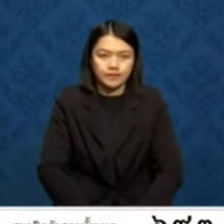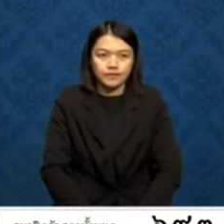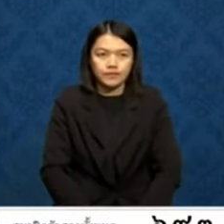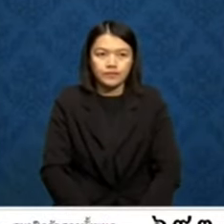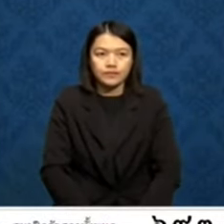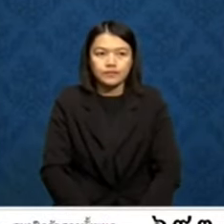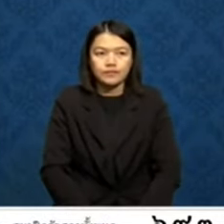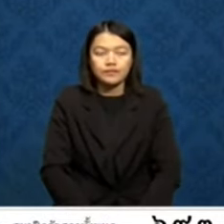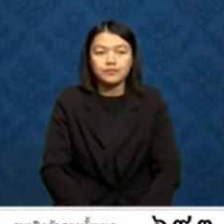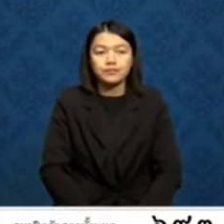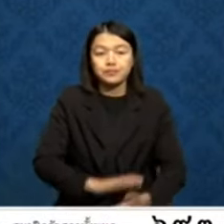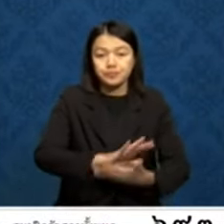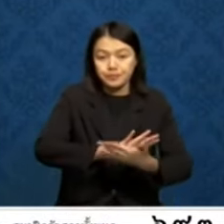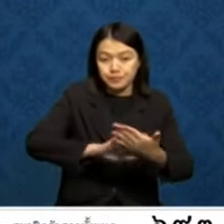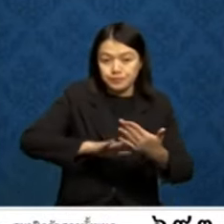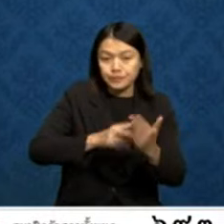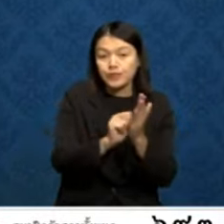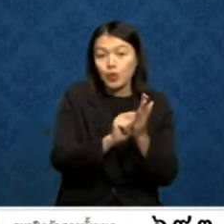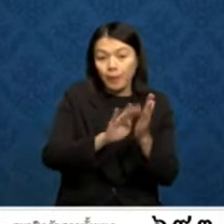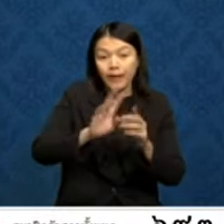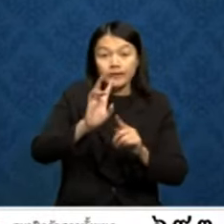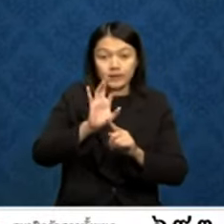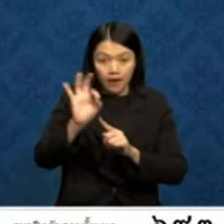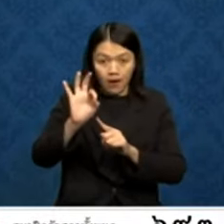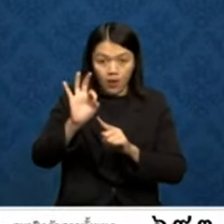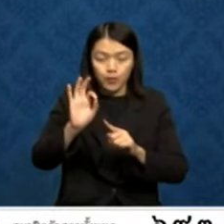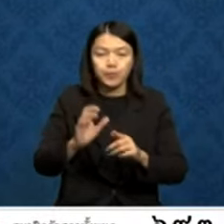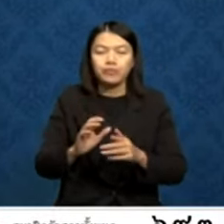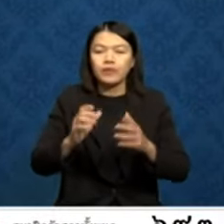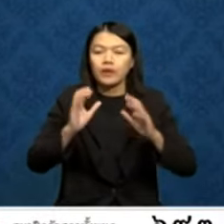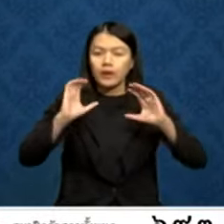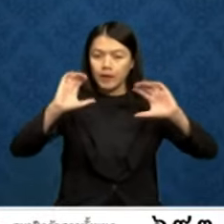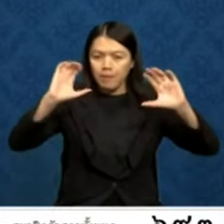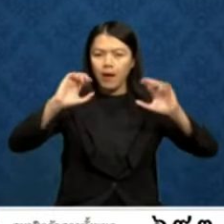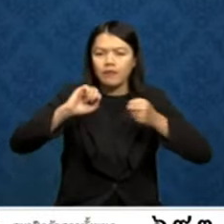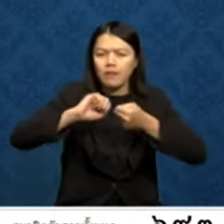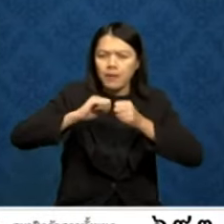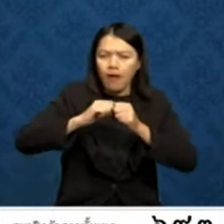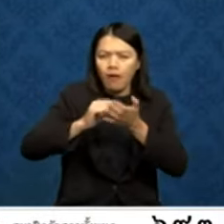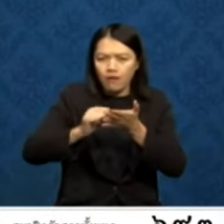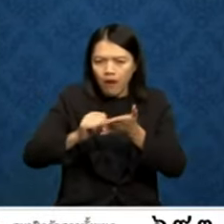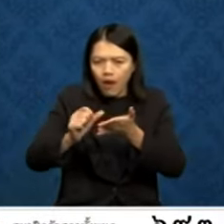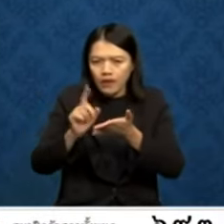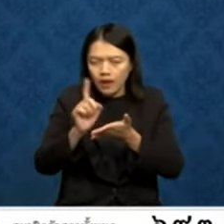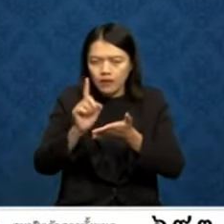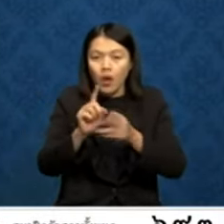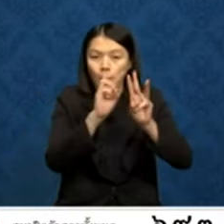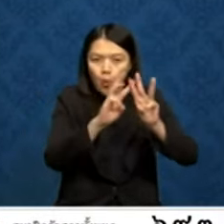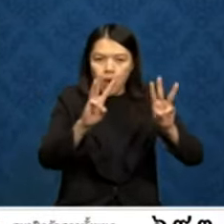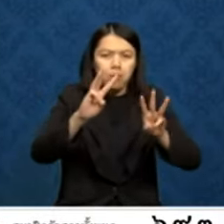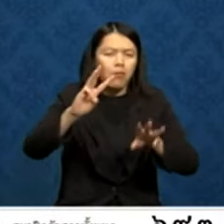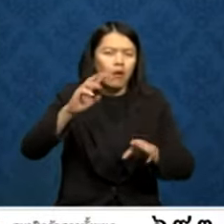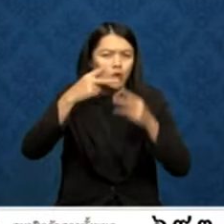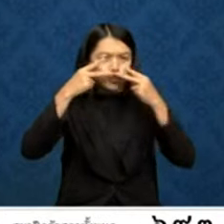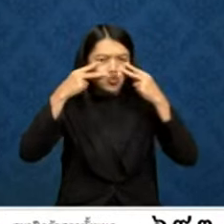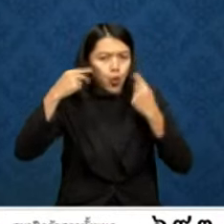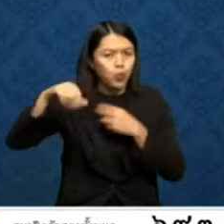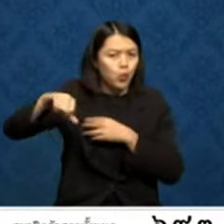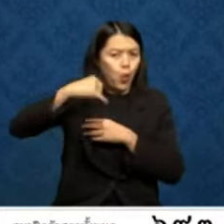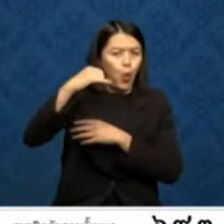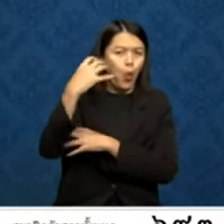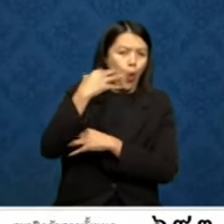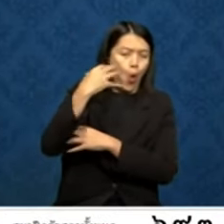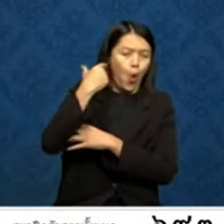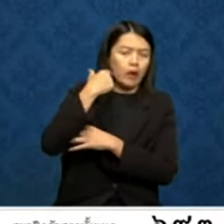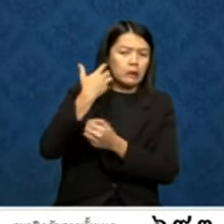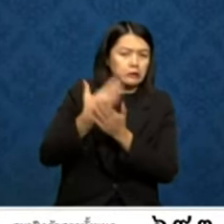นโยบายที่9รัฐบาลเร่งแก้ปัญหาอาชญากรรมออนไลน์มิจฉาชีพและอาชญากรรม